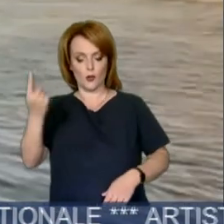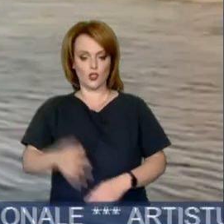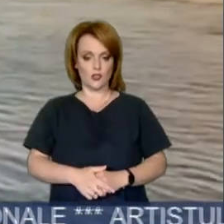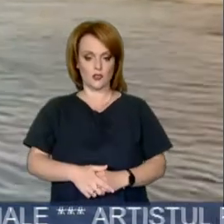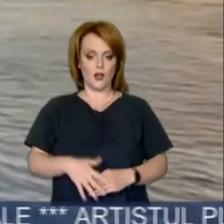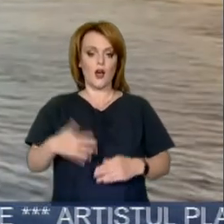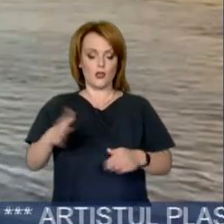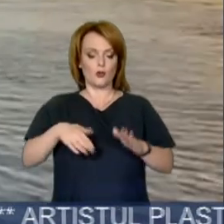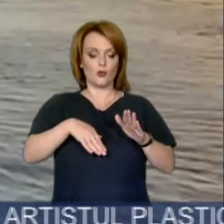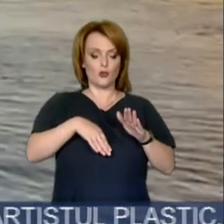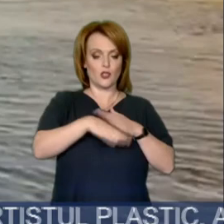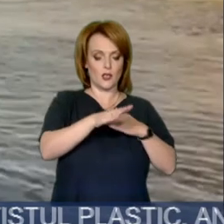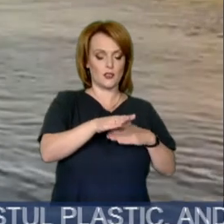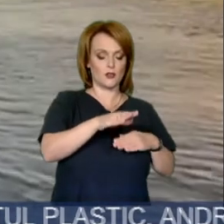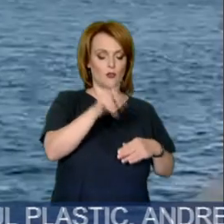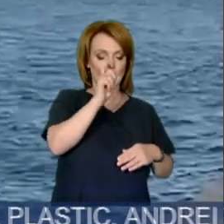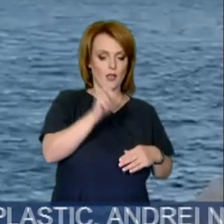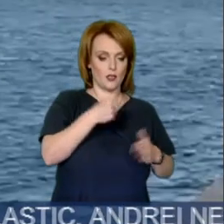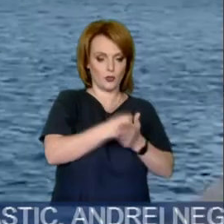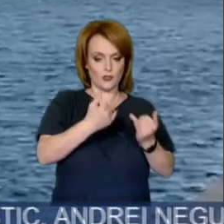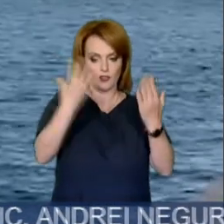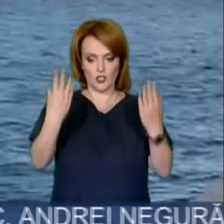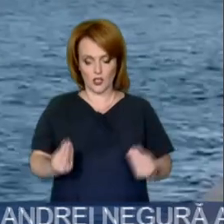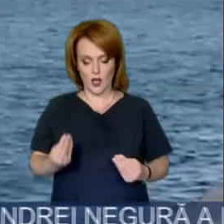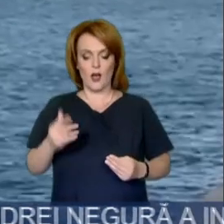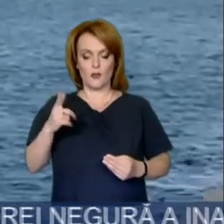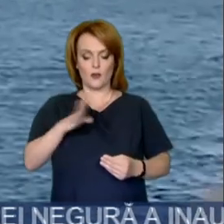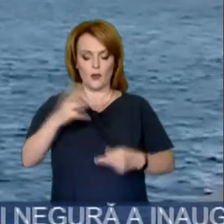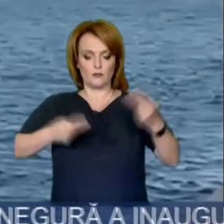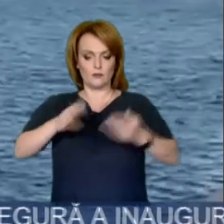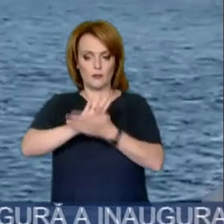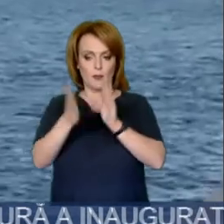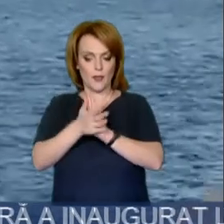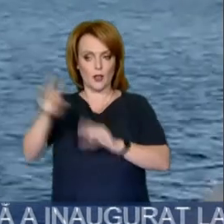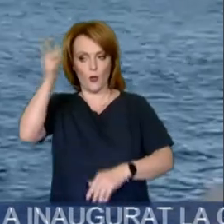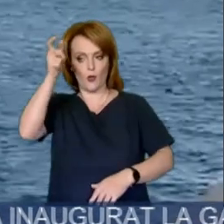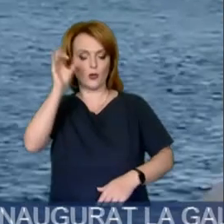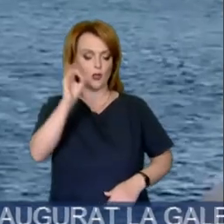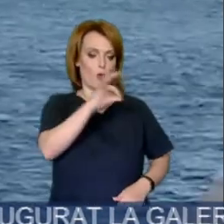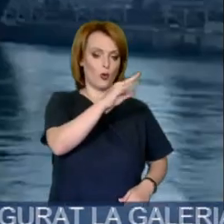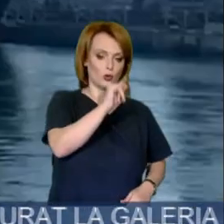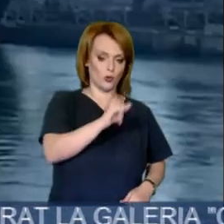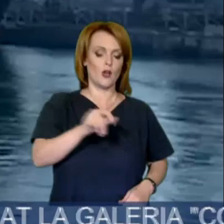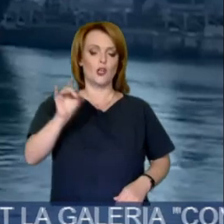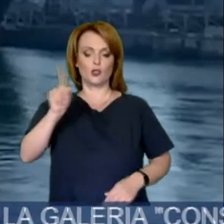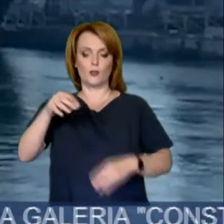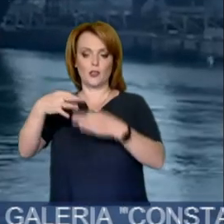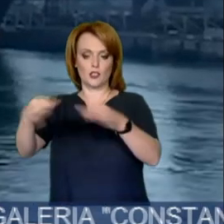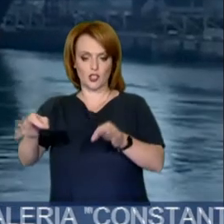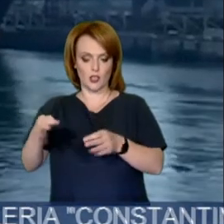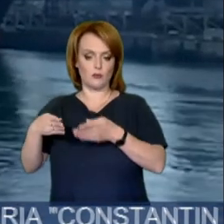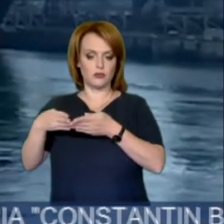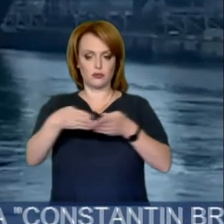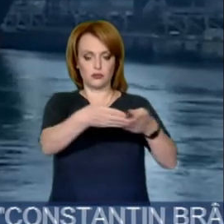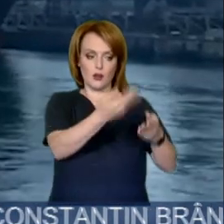bord au părăsit Ucraina până în prezent în cadrul unui acordă negociat de 1 și Turcia pentru deblocarea porturilor Maritime